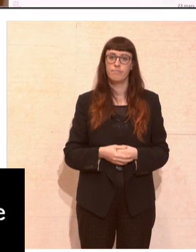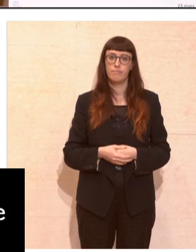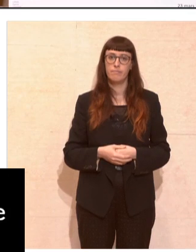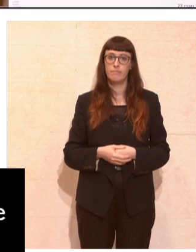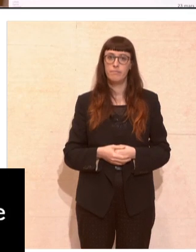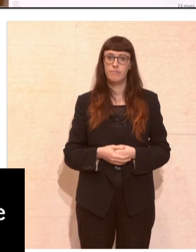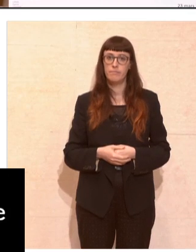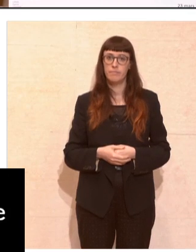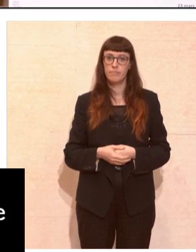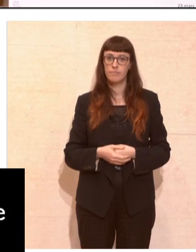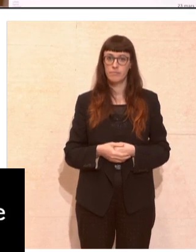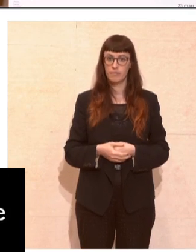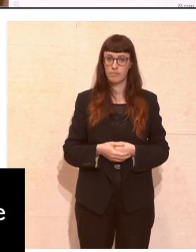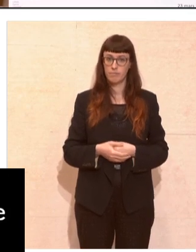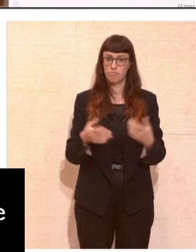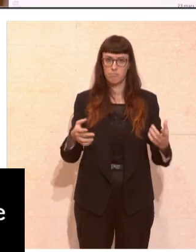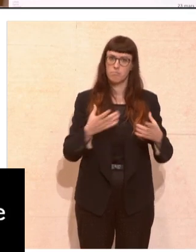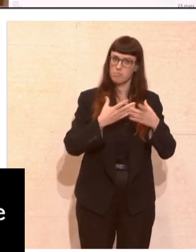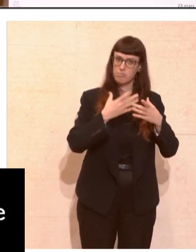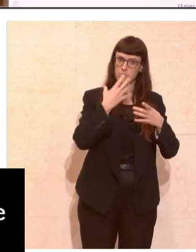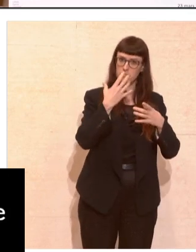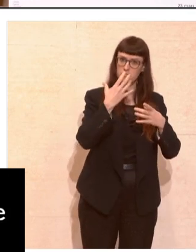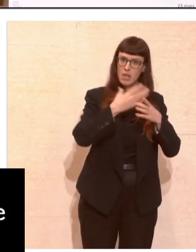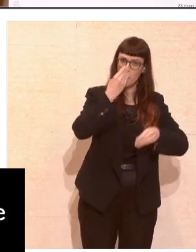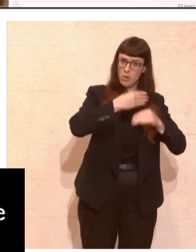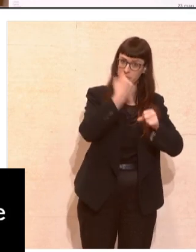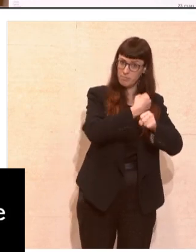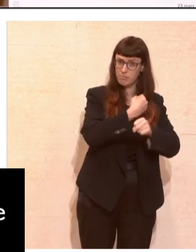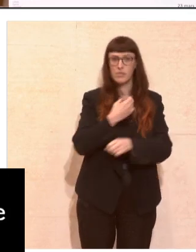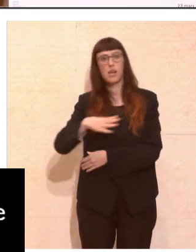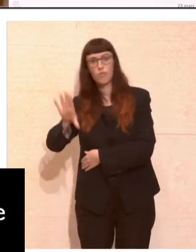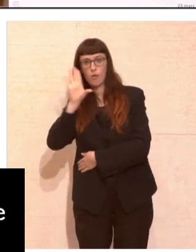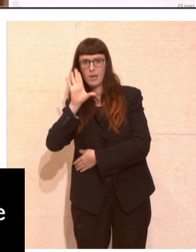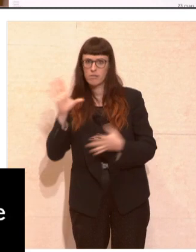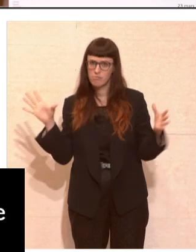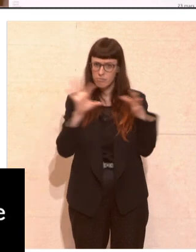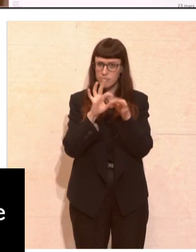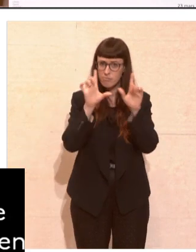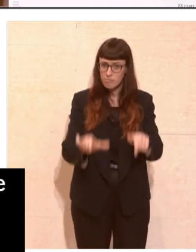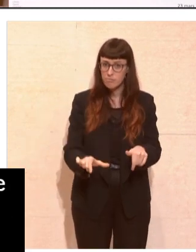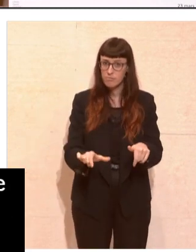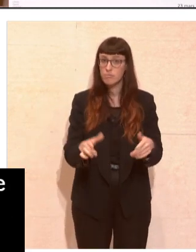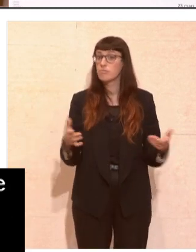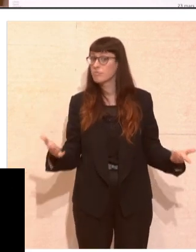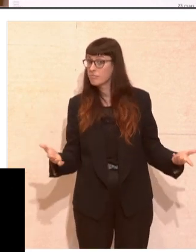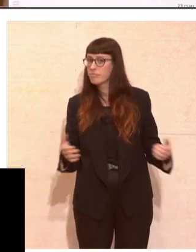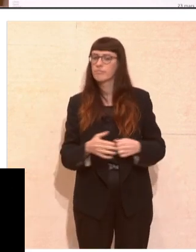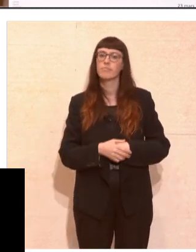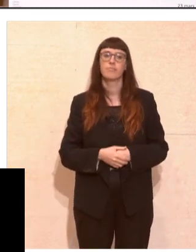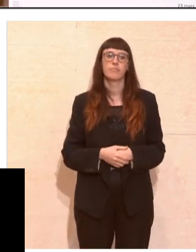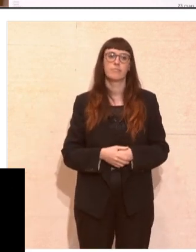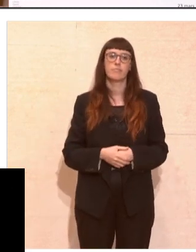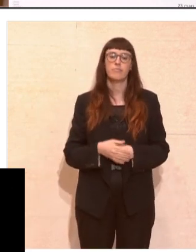existe une association entre la réussite académique et le sommeil. Ici, je vais vous parler d'une méta-analyse. Qu'est-ce